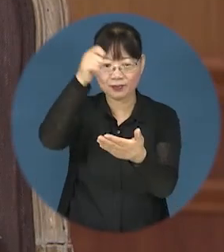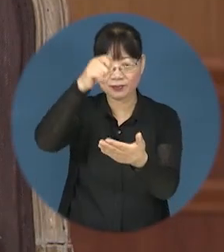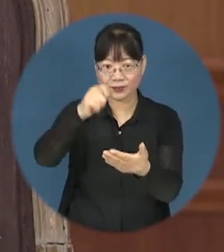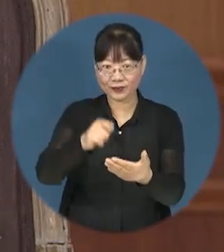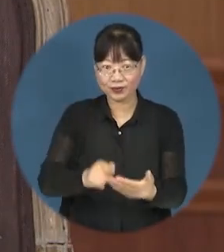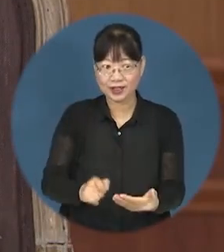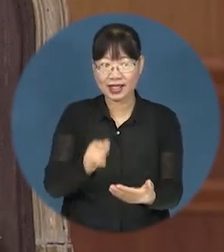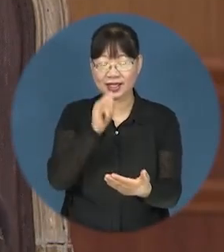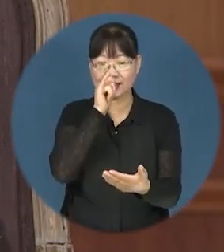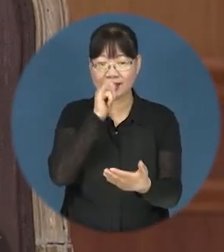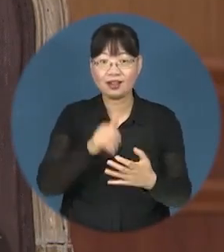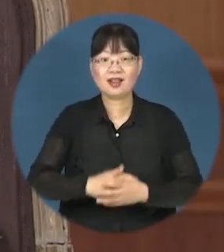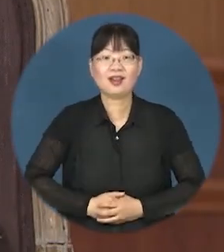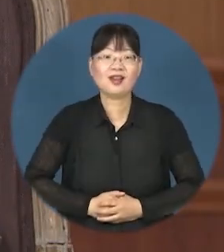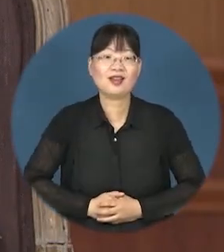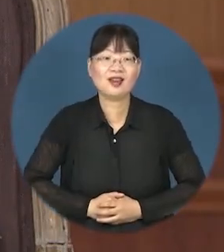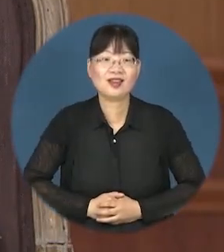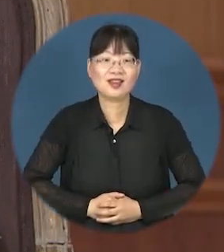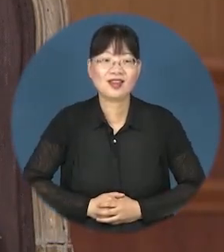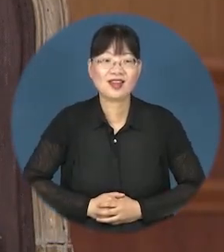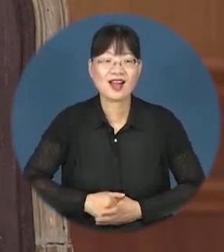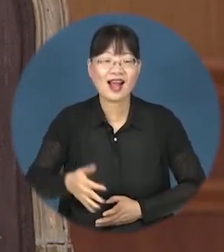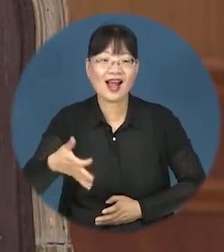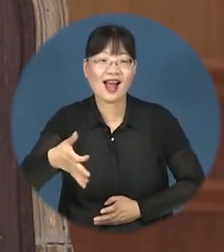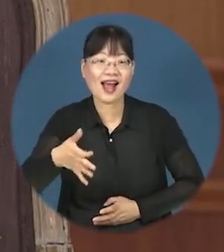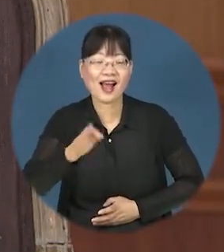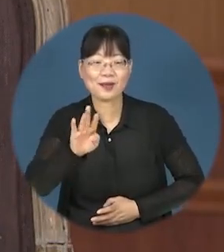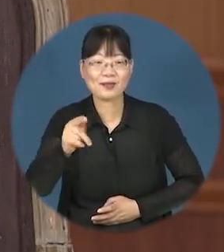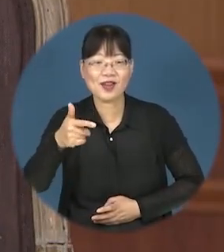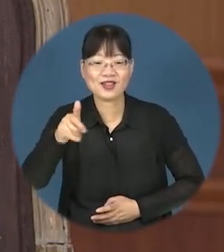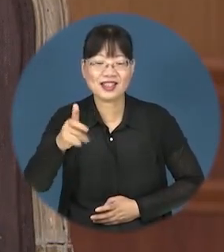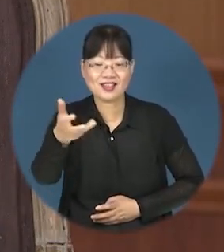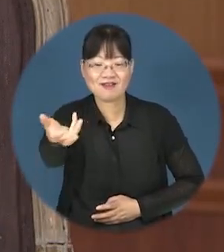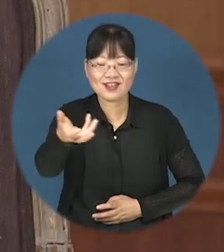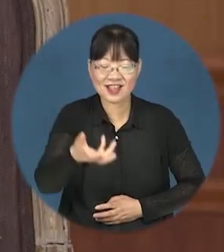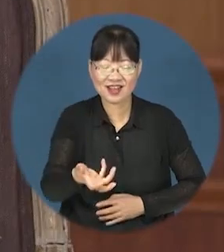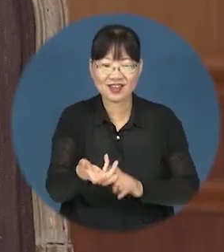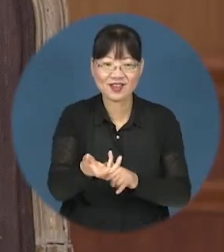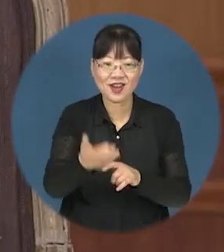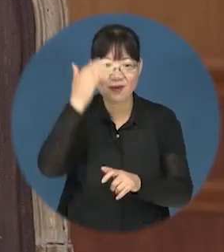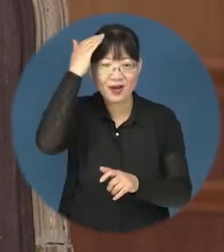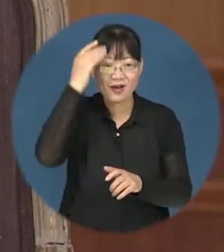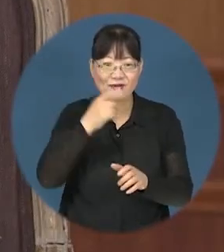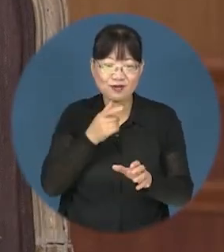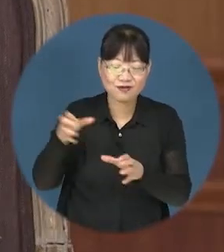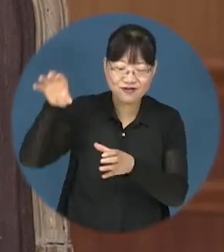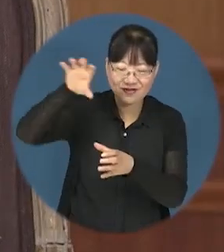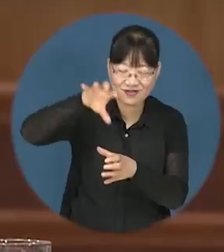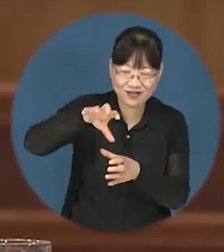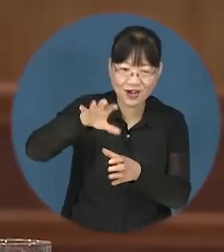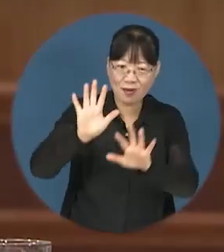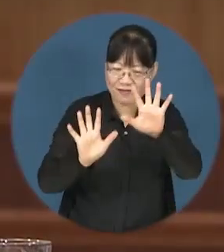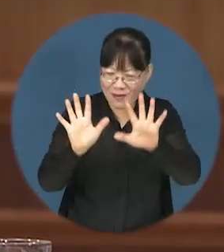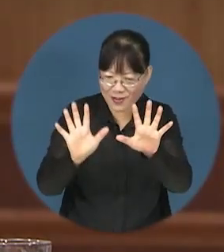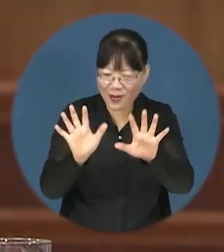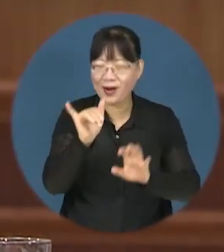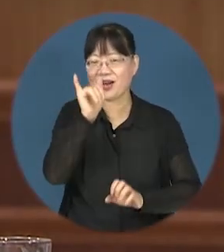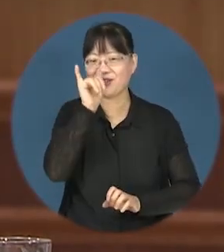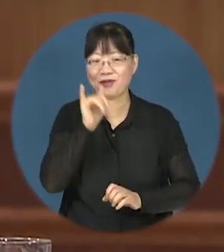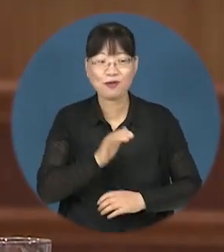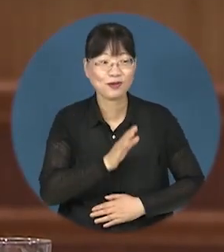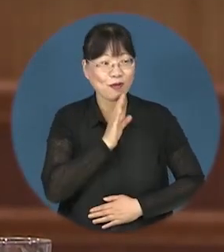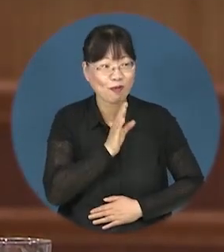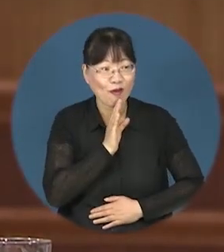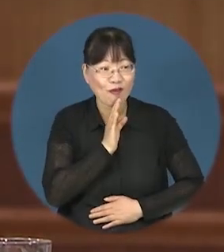썼죠 으 경기도가 또 않고 변기에 먹물 도 부어서 어떤 그런 퍼포먼스를 좀 했었던 것 같아요 흉기에 더해